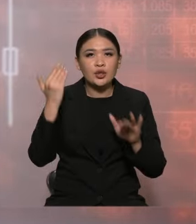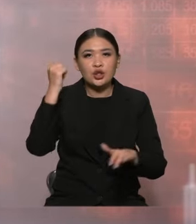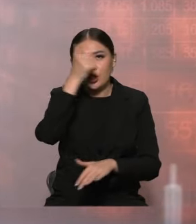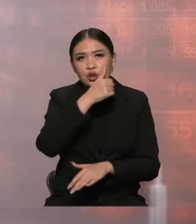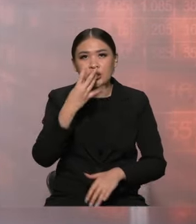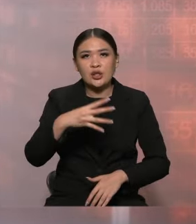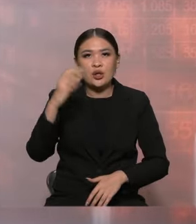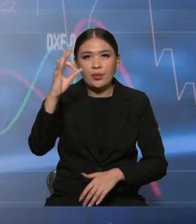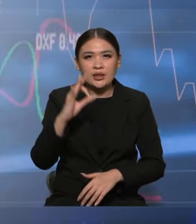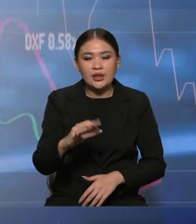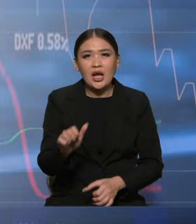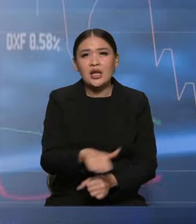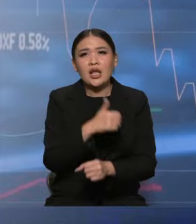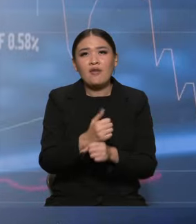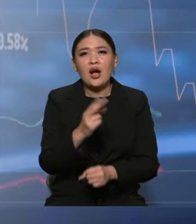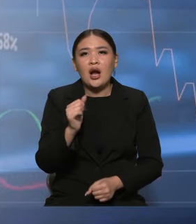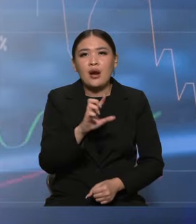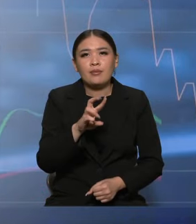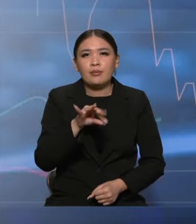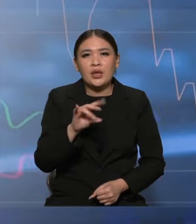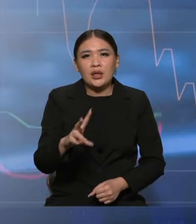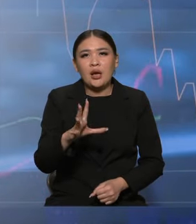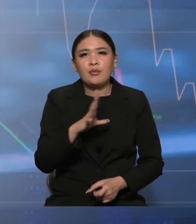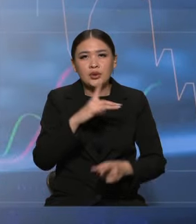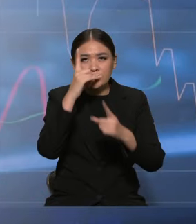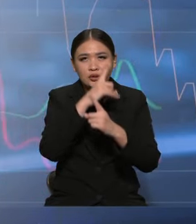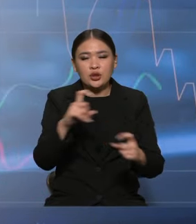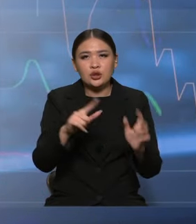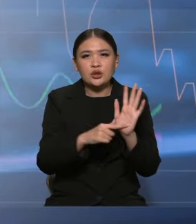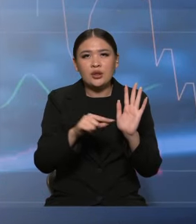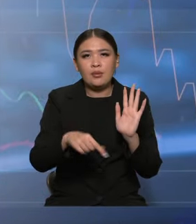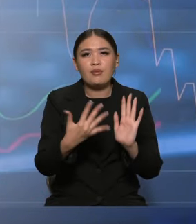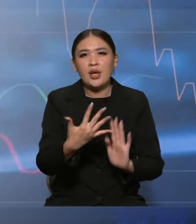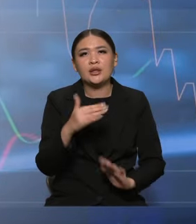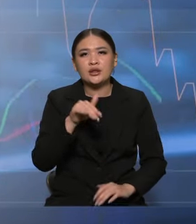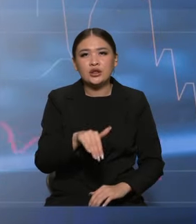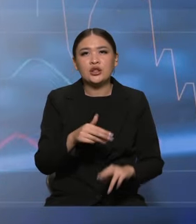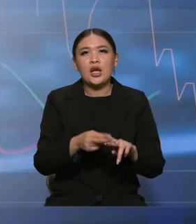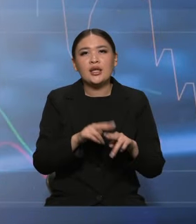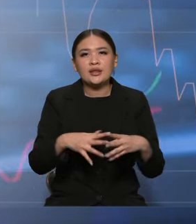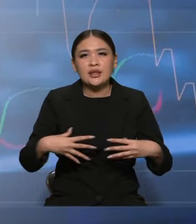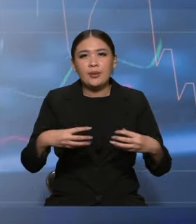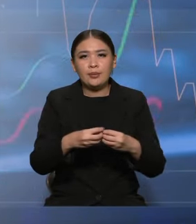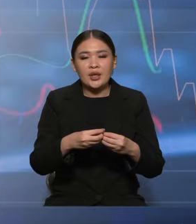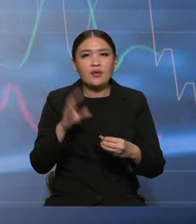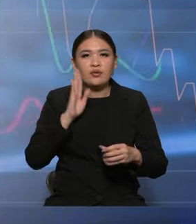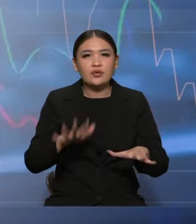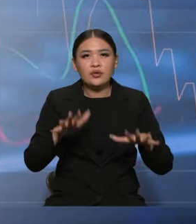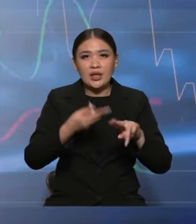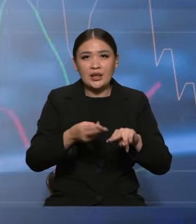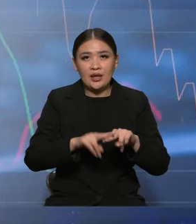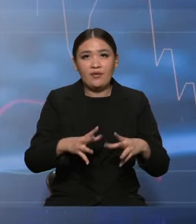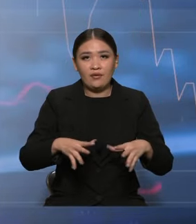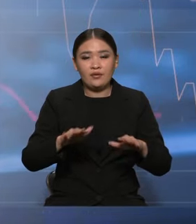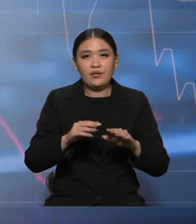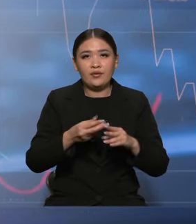на 40%. Глава Кабмина доложил также, что около 7,5 тысяч семей, пострадавших от половодья этой весной,